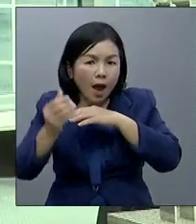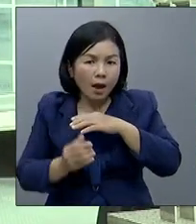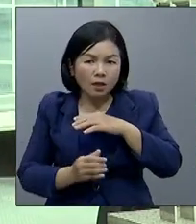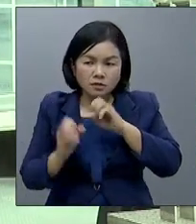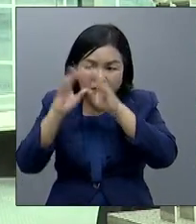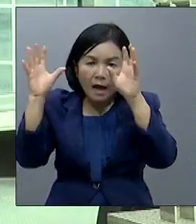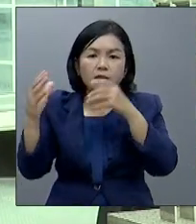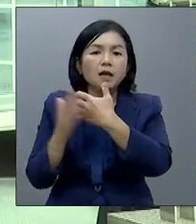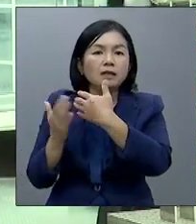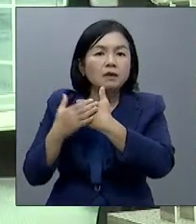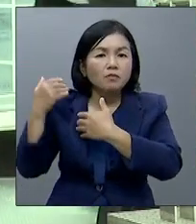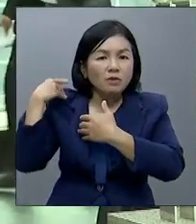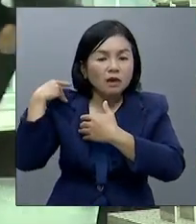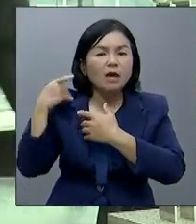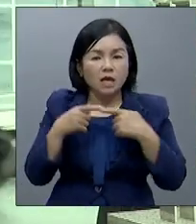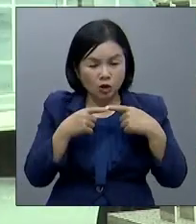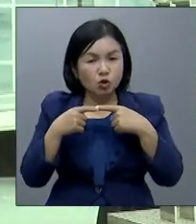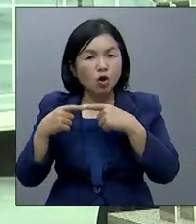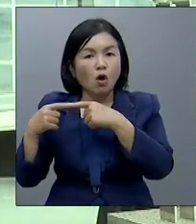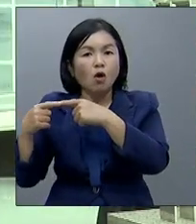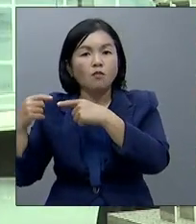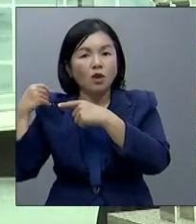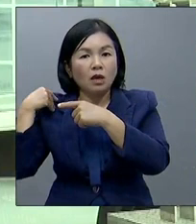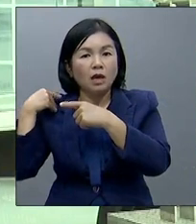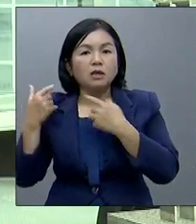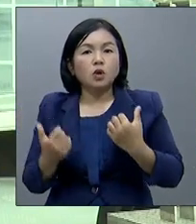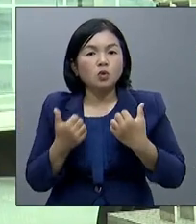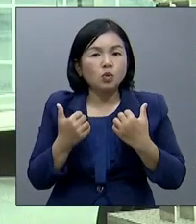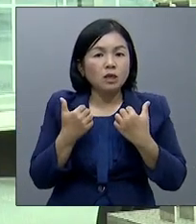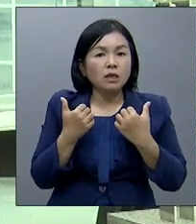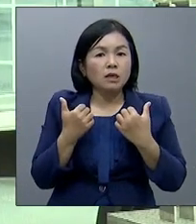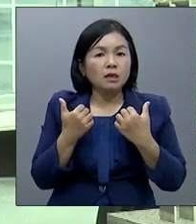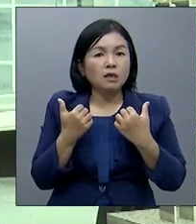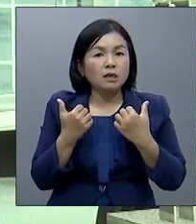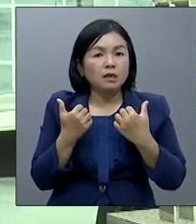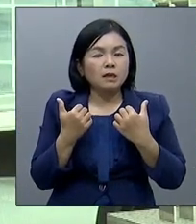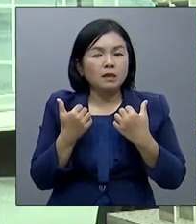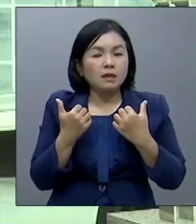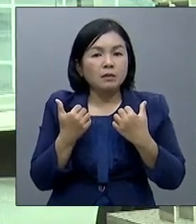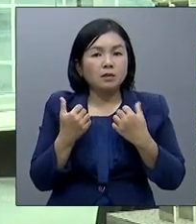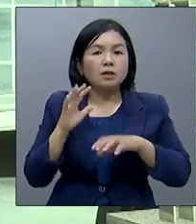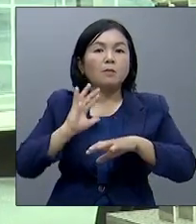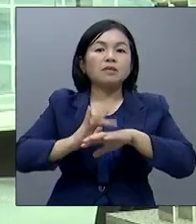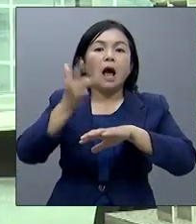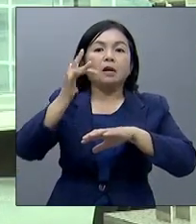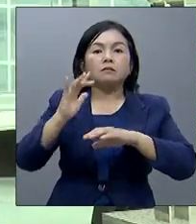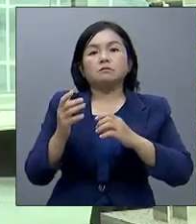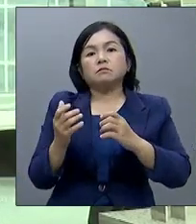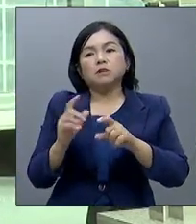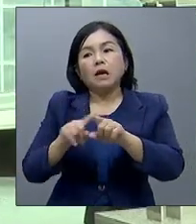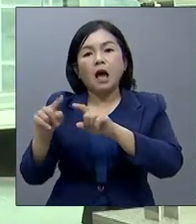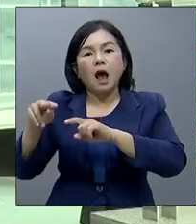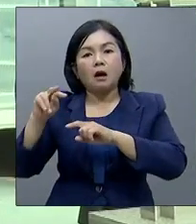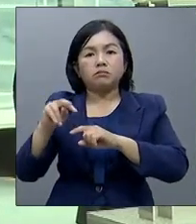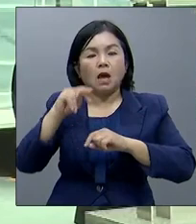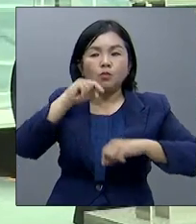นอยากจะขยายผลต่อแต่นี่เรื่องตอนนี้คือเน้นหลักๆคือเรื่องภัยจากธรรมชาติภัยสิ่งแวดล้อมแต่มาถึงเรื่อง